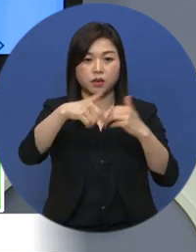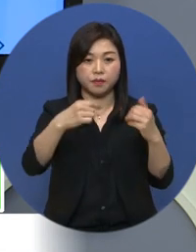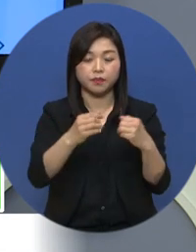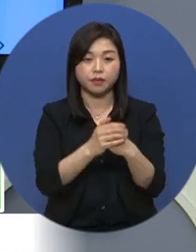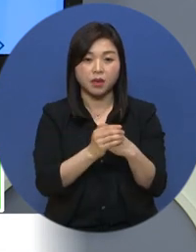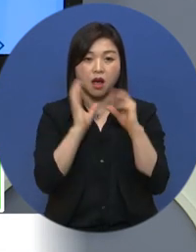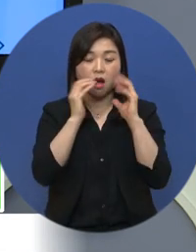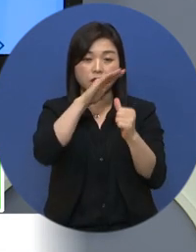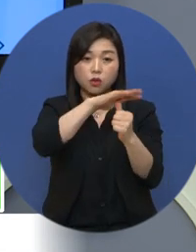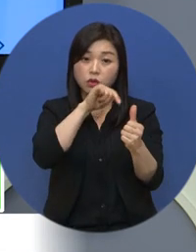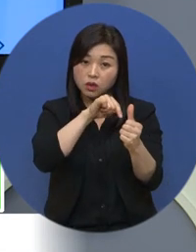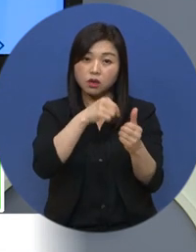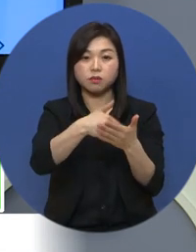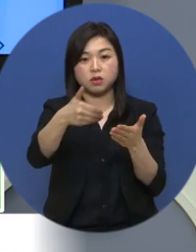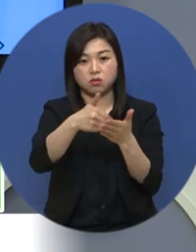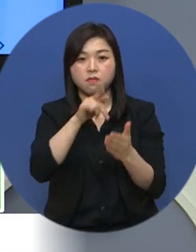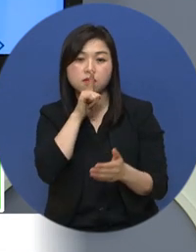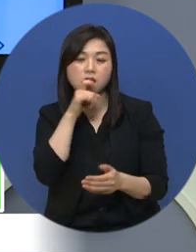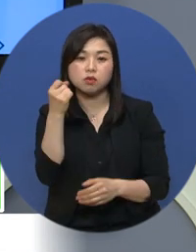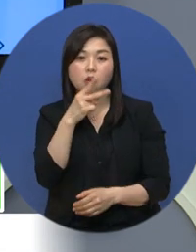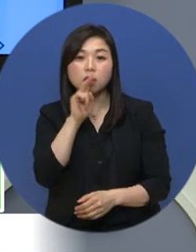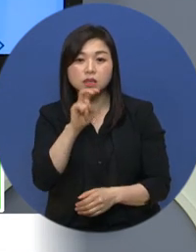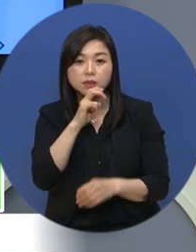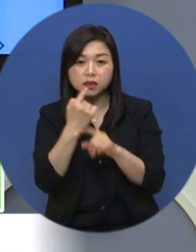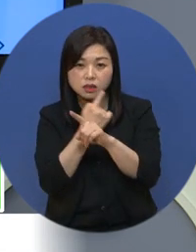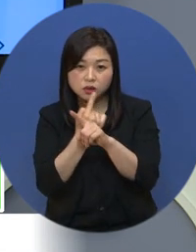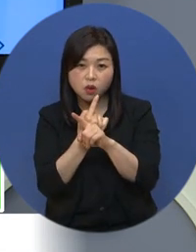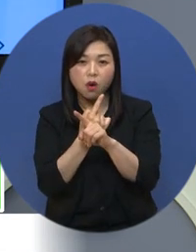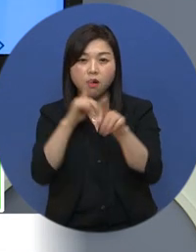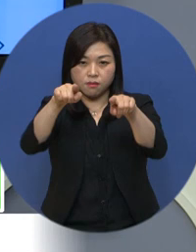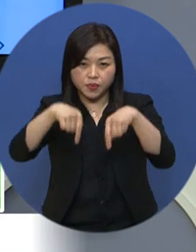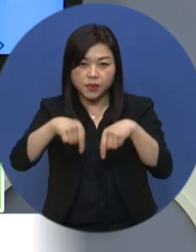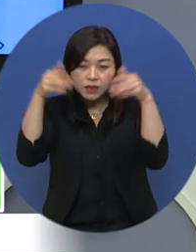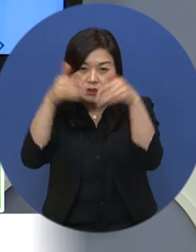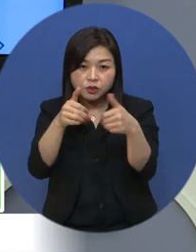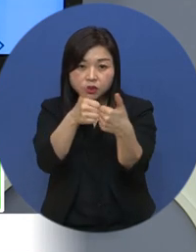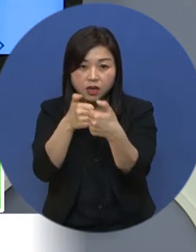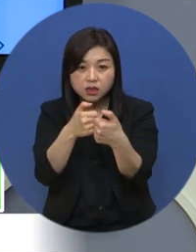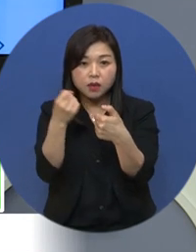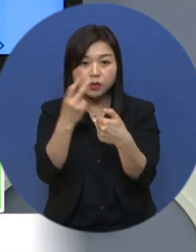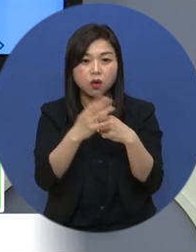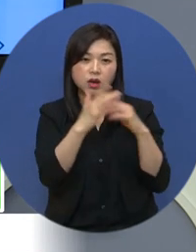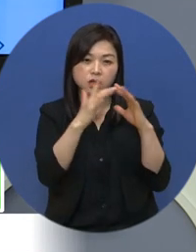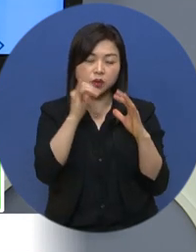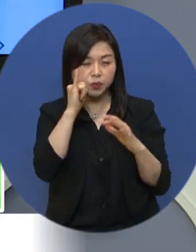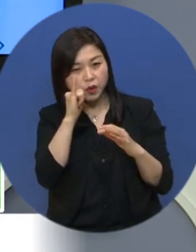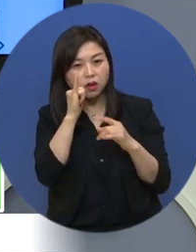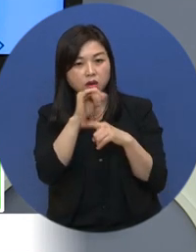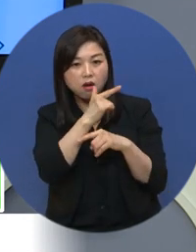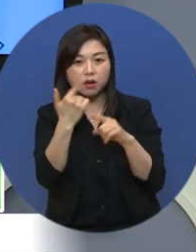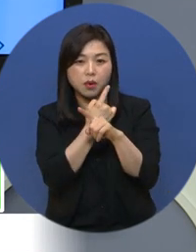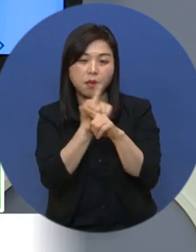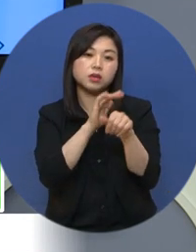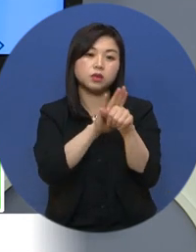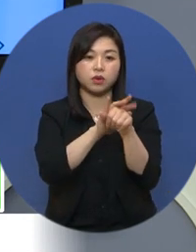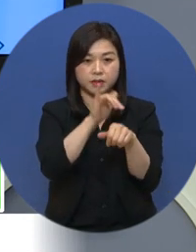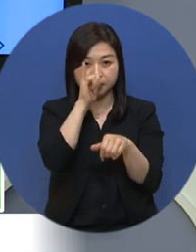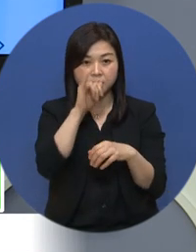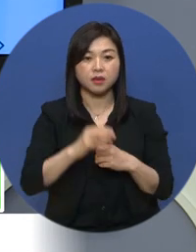대상 아동에게는 미술 언어 음악 치료와 개별 집중 상담 놀이방 중독 치료 등이 제공됩니다